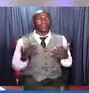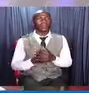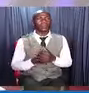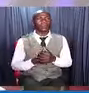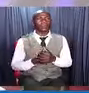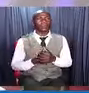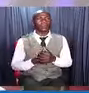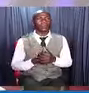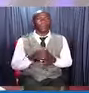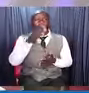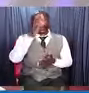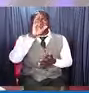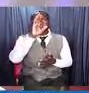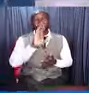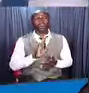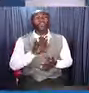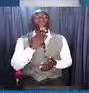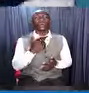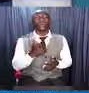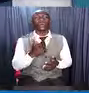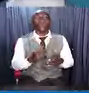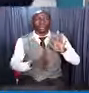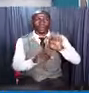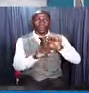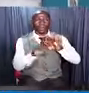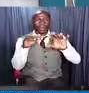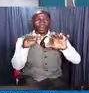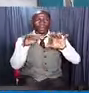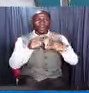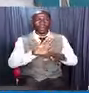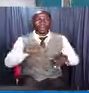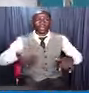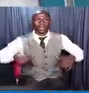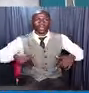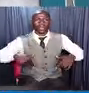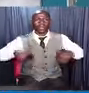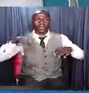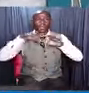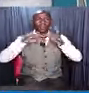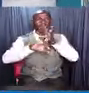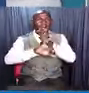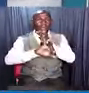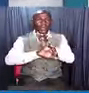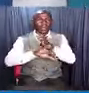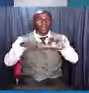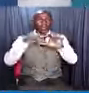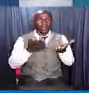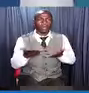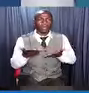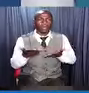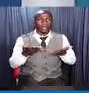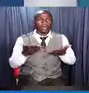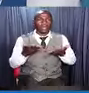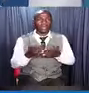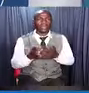Hallelujah. Ndio Mungu anataka. That's why God wants. Adhirike maishani mwenu. To manifest in your life. Katika ndoa zenu. In your marriage. Katika biashara zenu. In